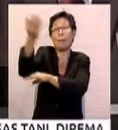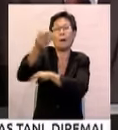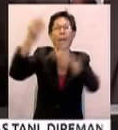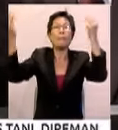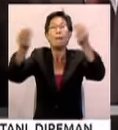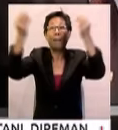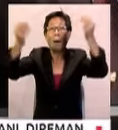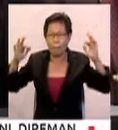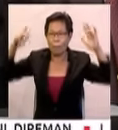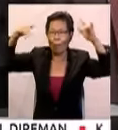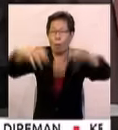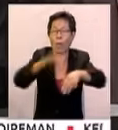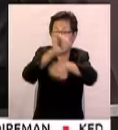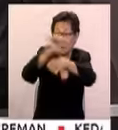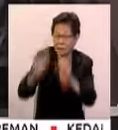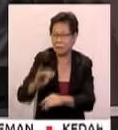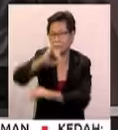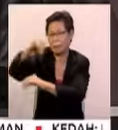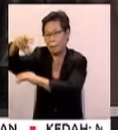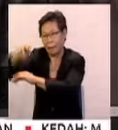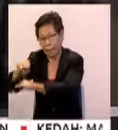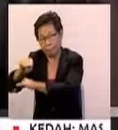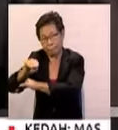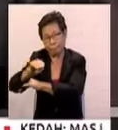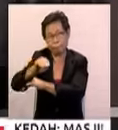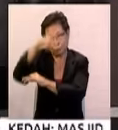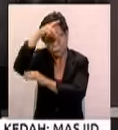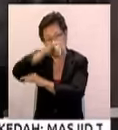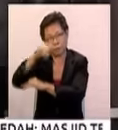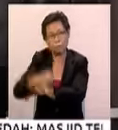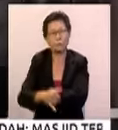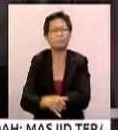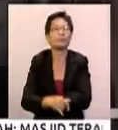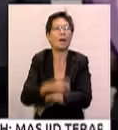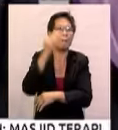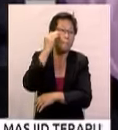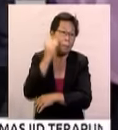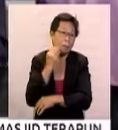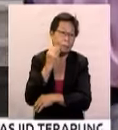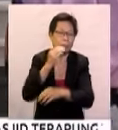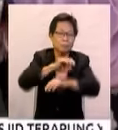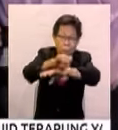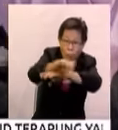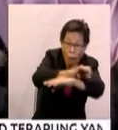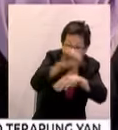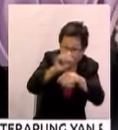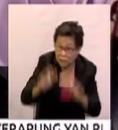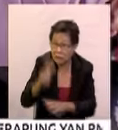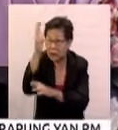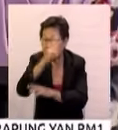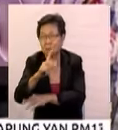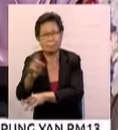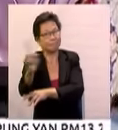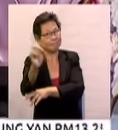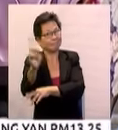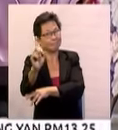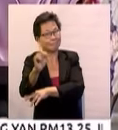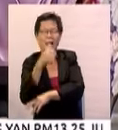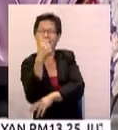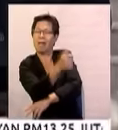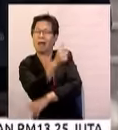majlis perjumpaan bersama warga Jabatan Perdana Menteri Putrajaya. Selain itu, Tun Dr. Mahathir mengingatkan penjawat awam untuk tidak hanya